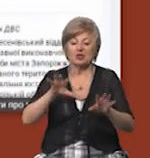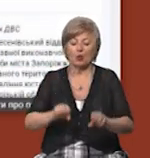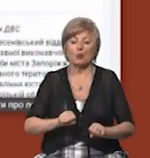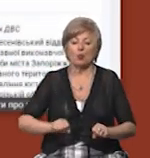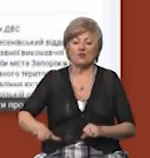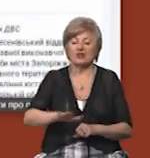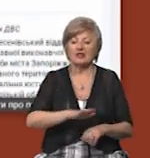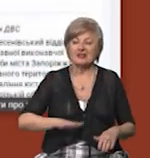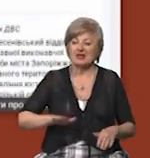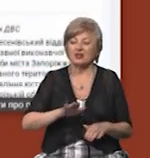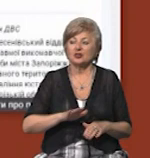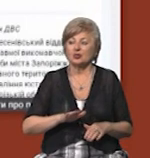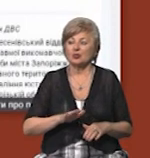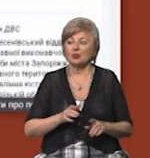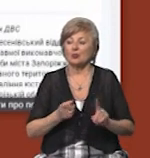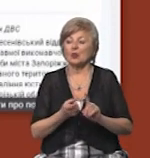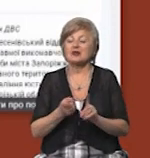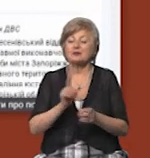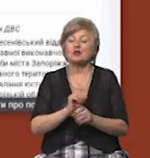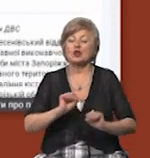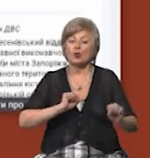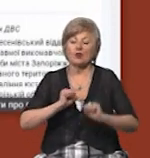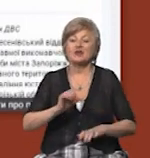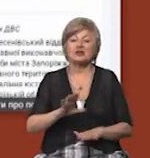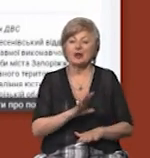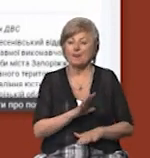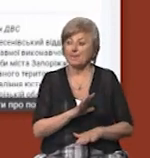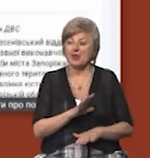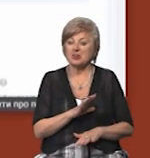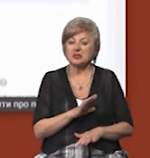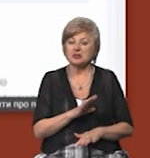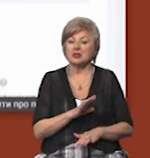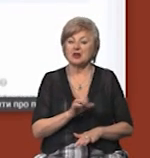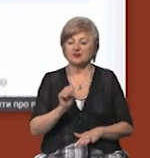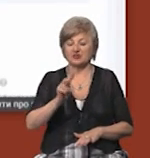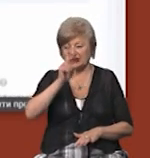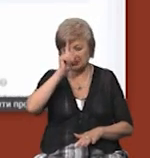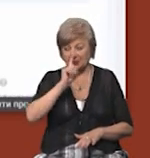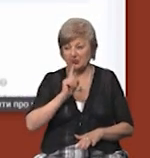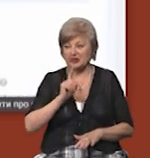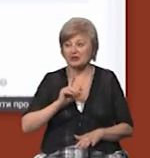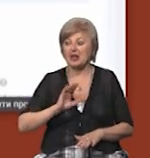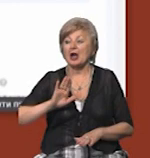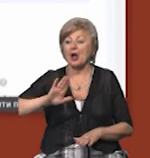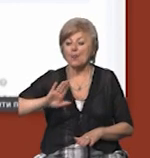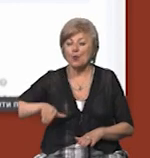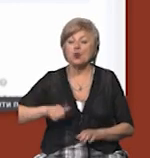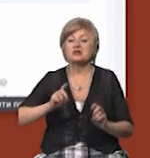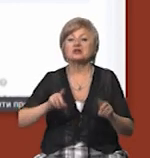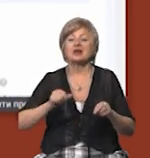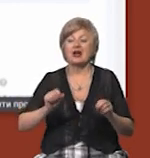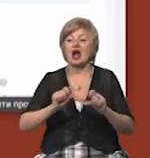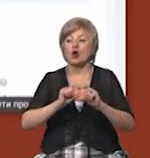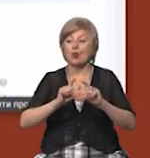території нині. Зміна керівника відбулася не просто за останні 12 місяців, а відбулася вже після того, як